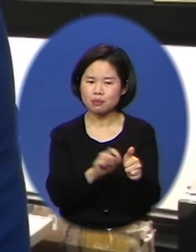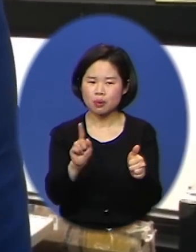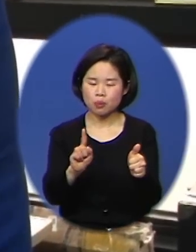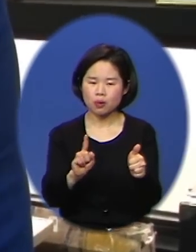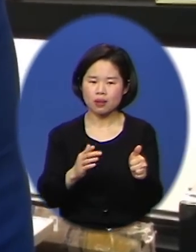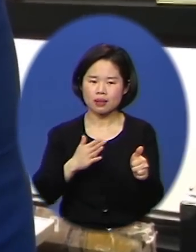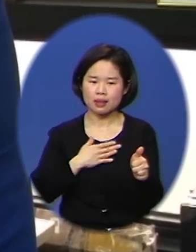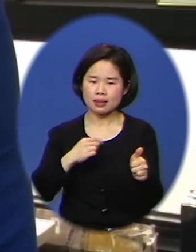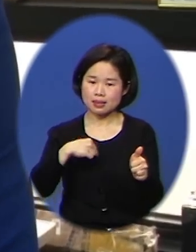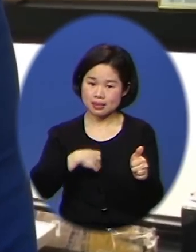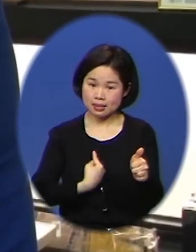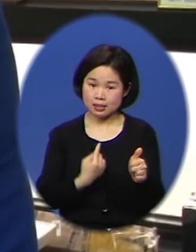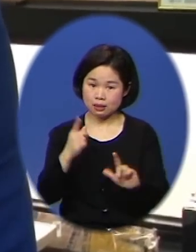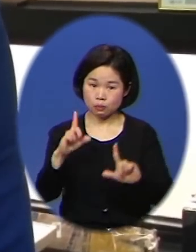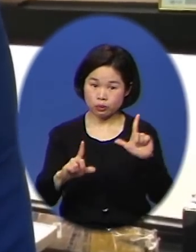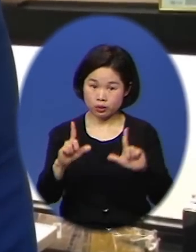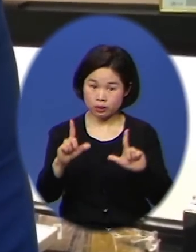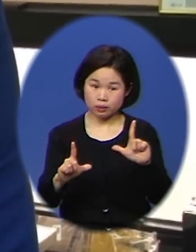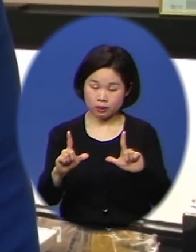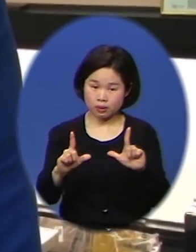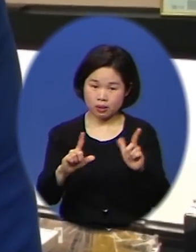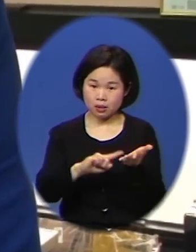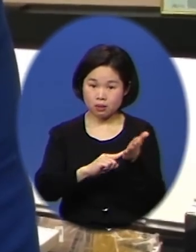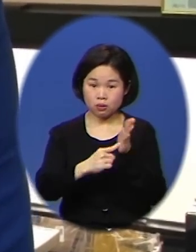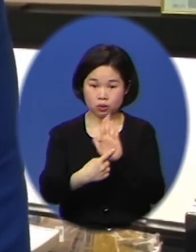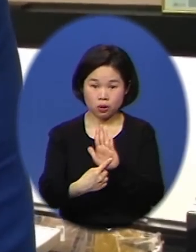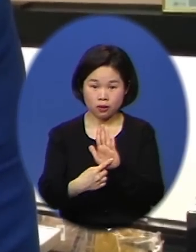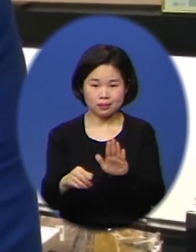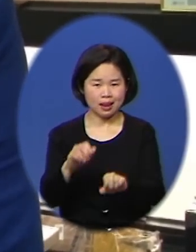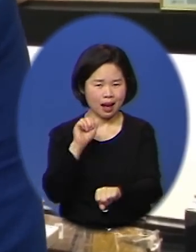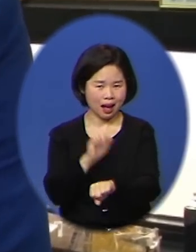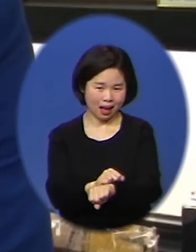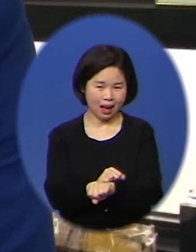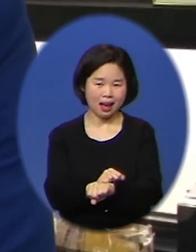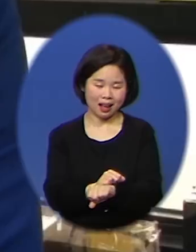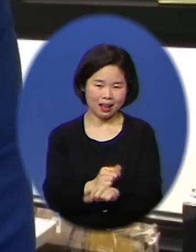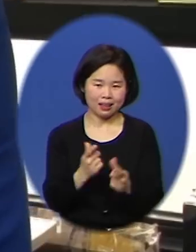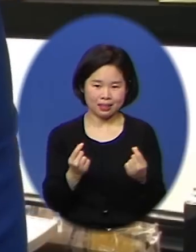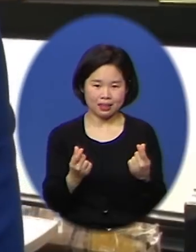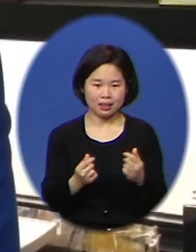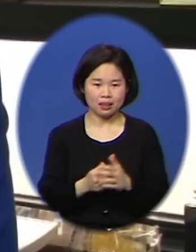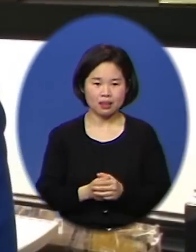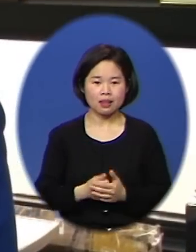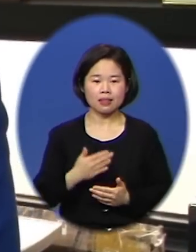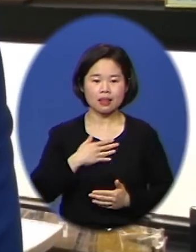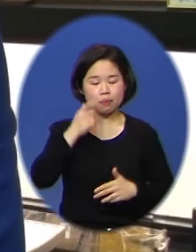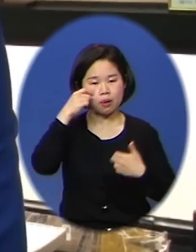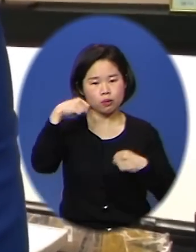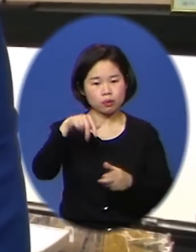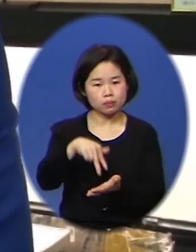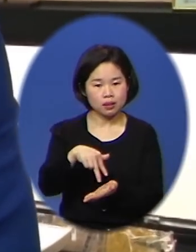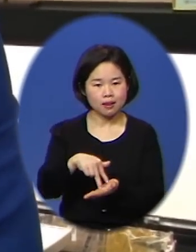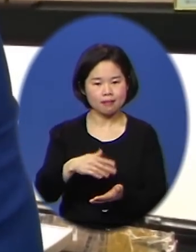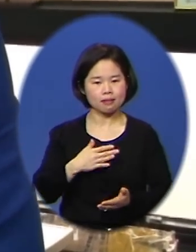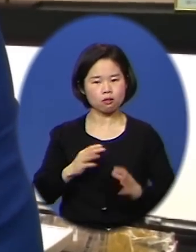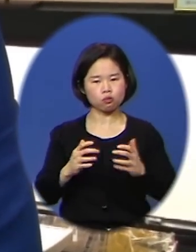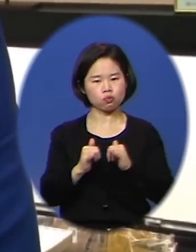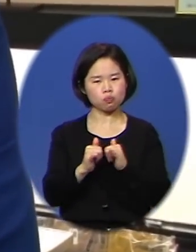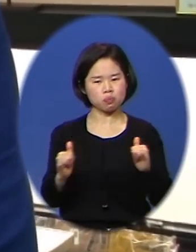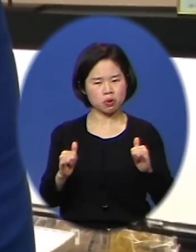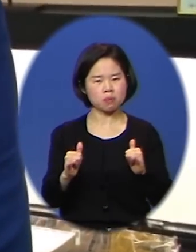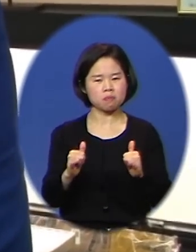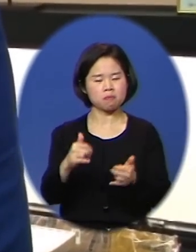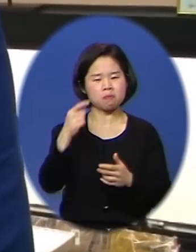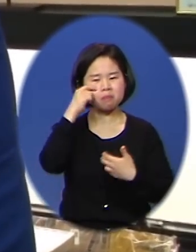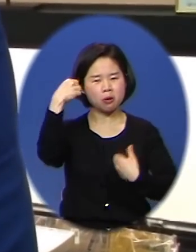자신을 자신의 모습을 제대로 표현할 줄 안다는 것. 자신이 배우로서 나 국민 배우예요